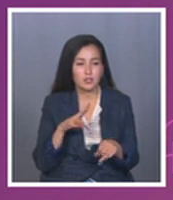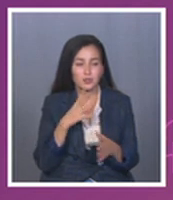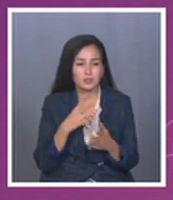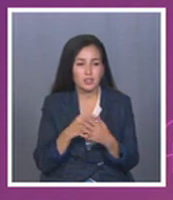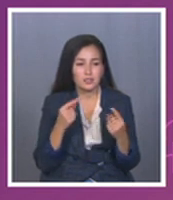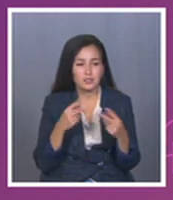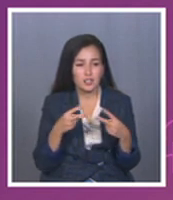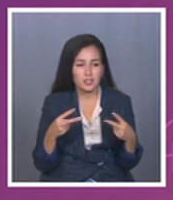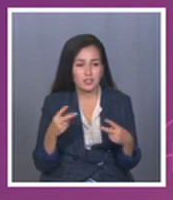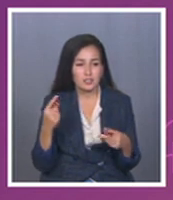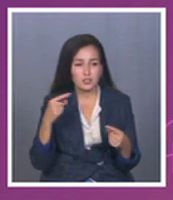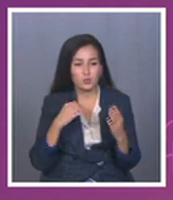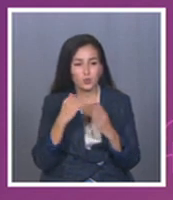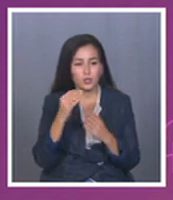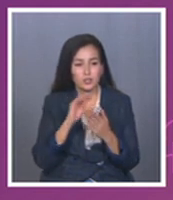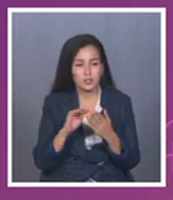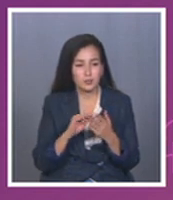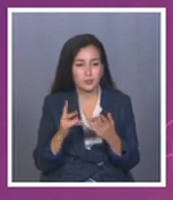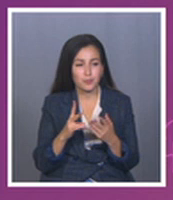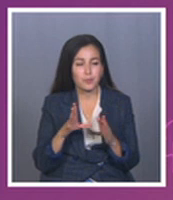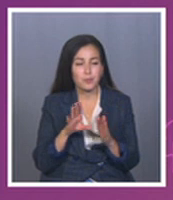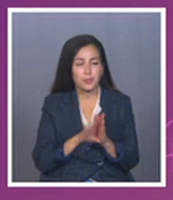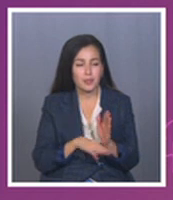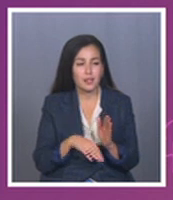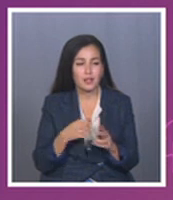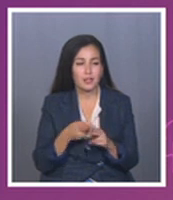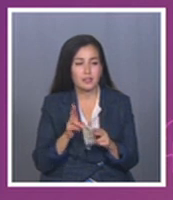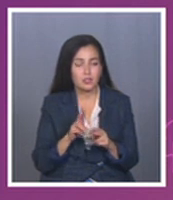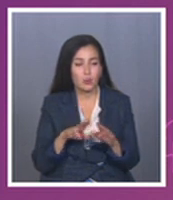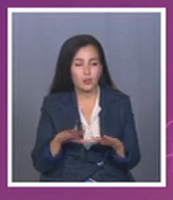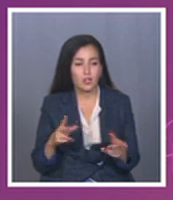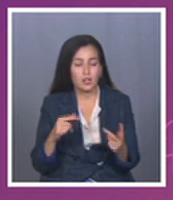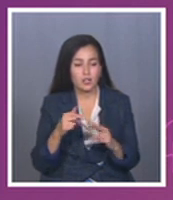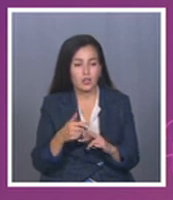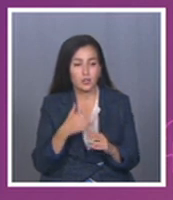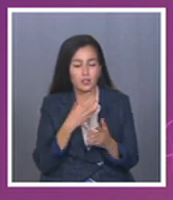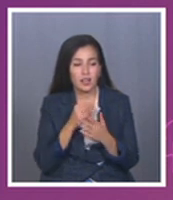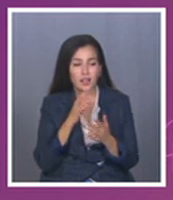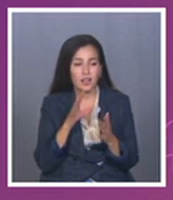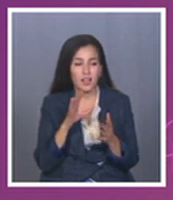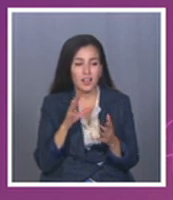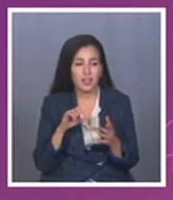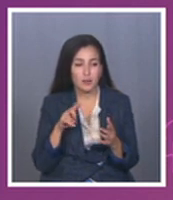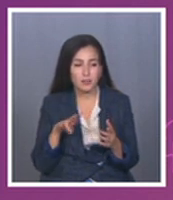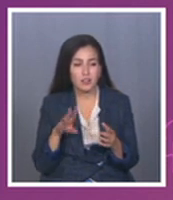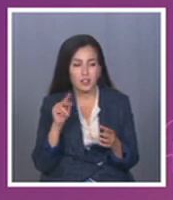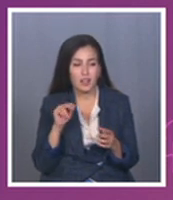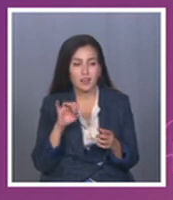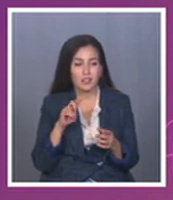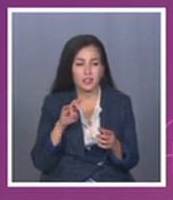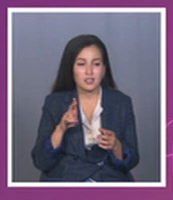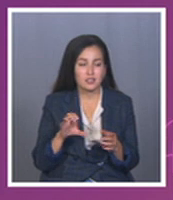жоғарғы жағына жазамыз. Содан соң, олардың орындарын алмастырып, сәйкес элемент таңбаларынан кейін индекс ретінде